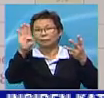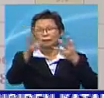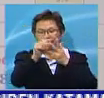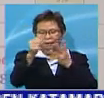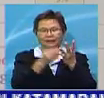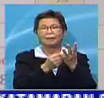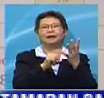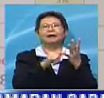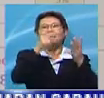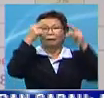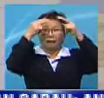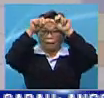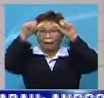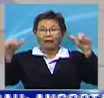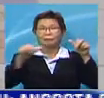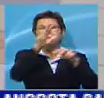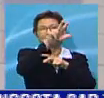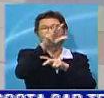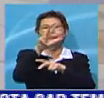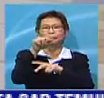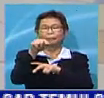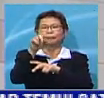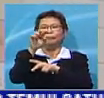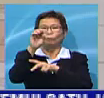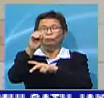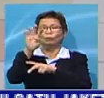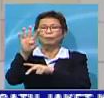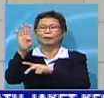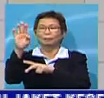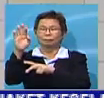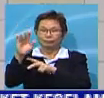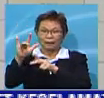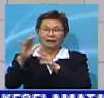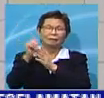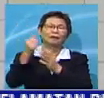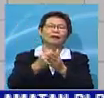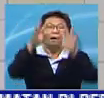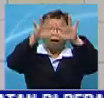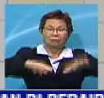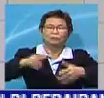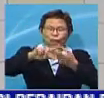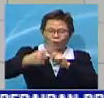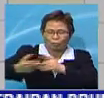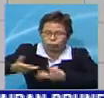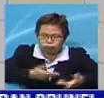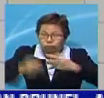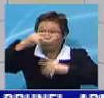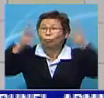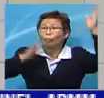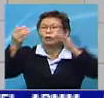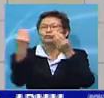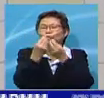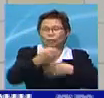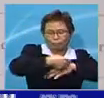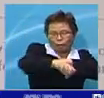bilion dan Arab Saudi rm3.04 bilion ASEAN kekal sebagai Rakan perdagangan penting bagi Malaysia dengan